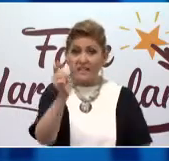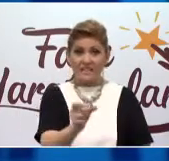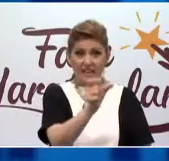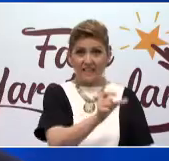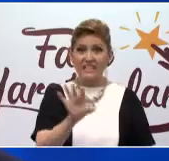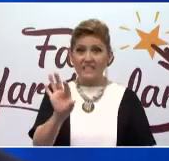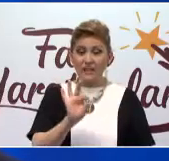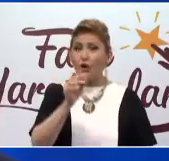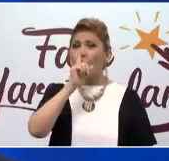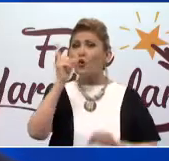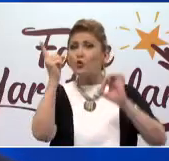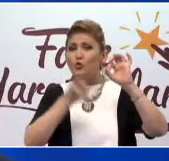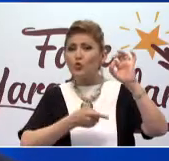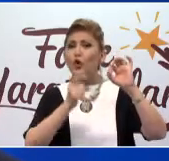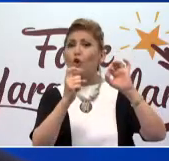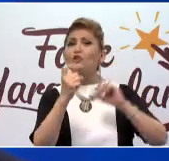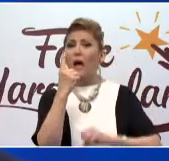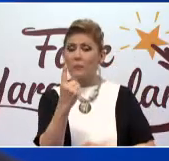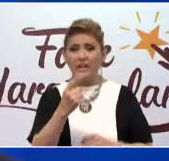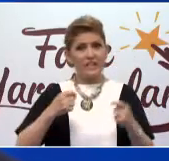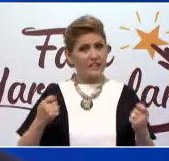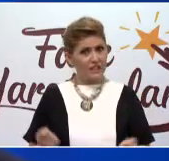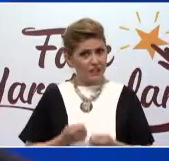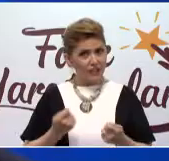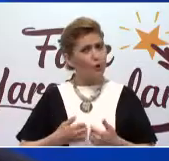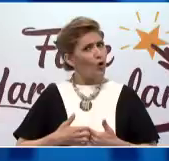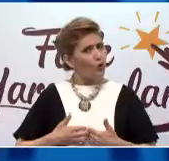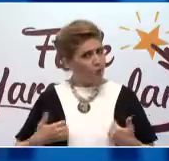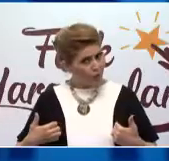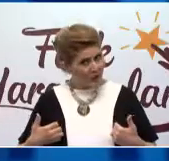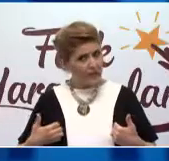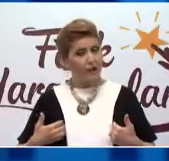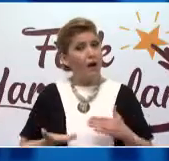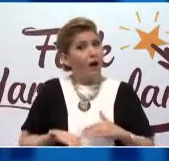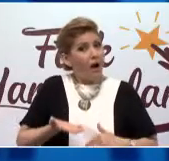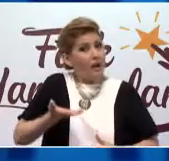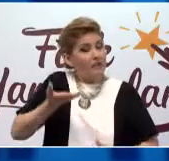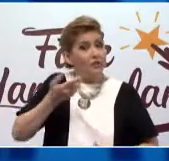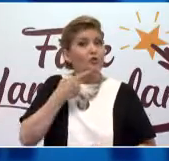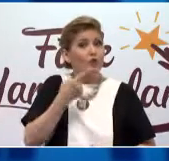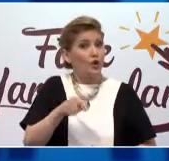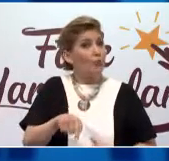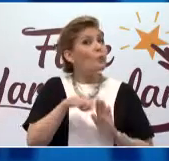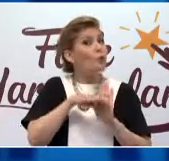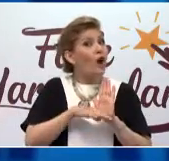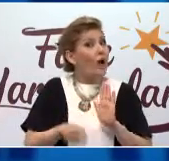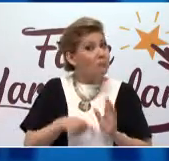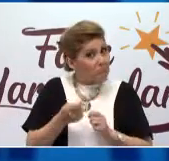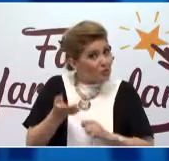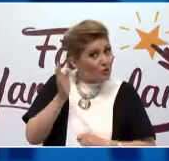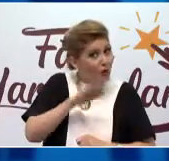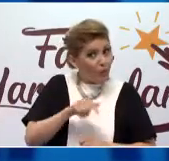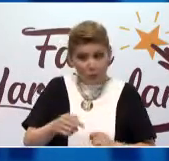seçilenlerin %91'i çalışmalarına güvenirliğin arttığını söylüyorlar bu programdan sonra,